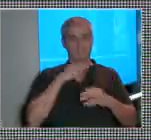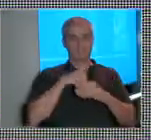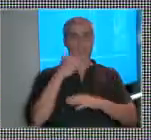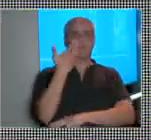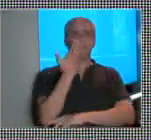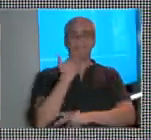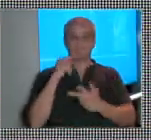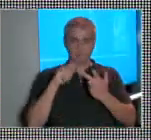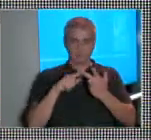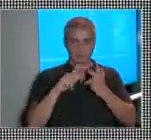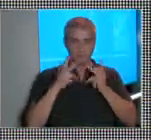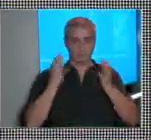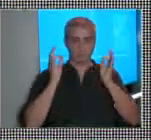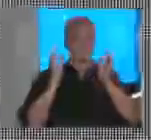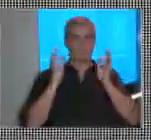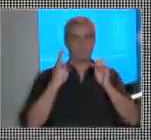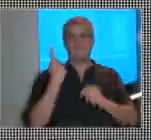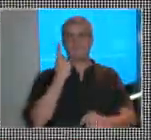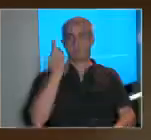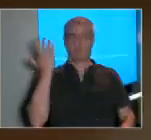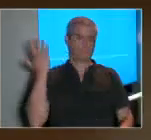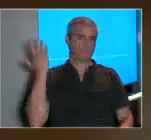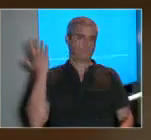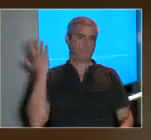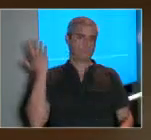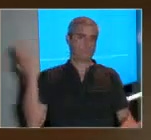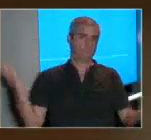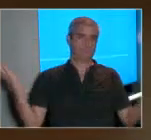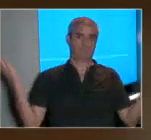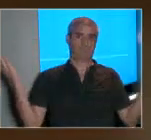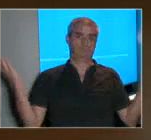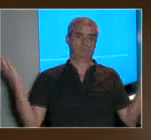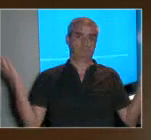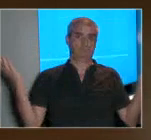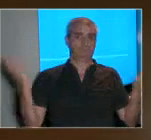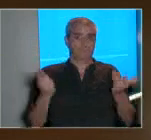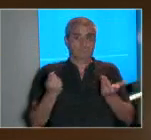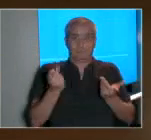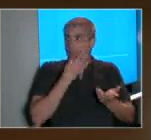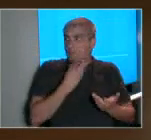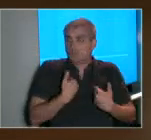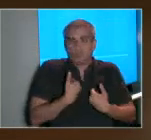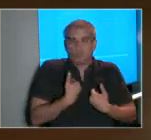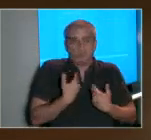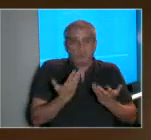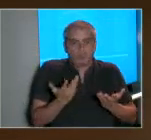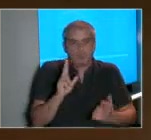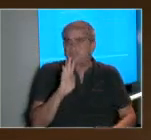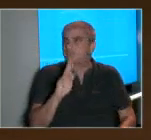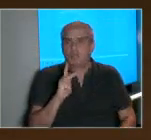במדינת ישראל באופן ייחודי ובלעדי. טוב, אז בטח תשאלו אותי, נו